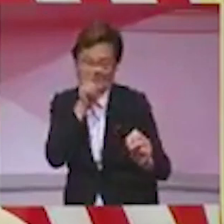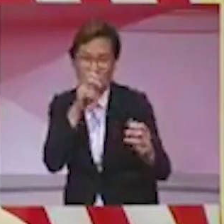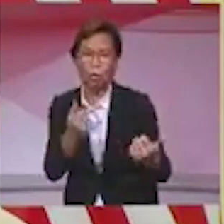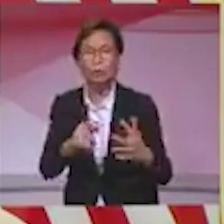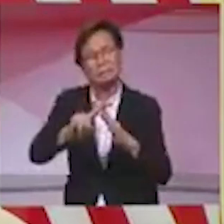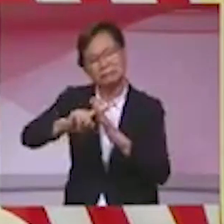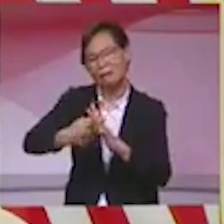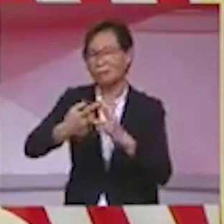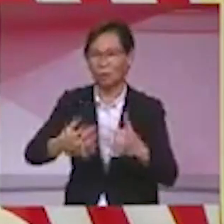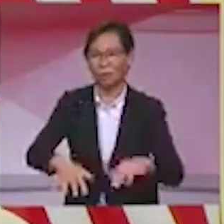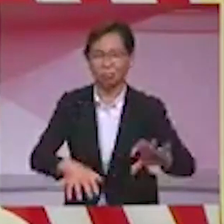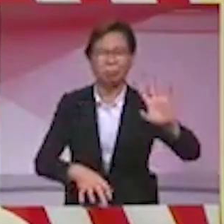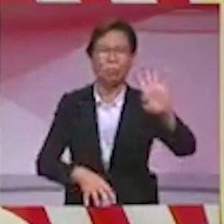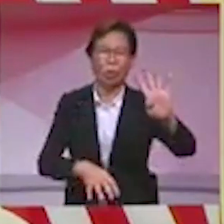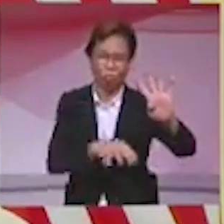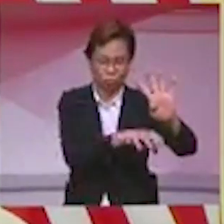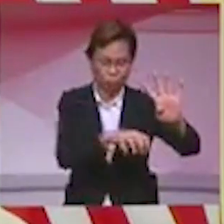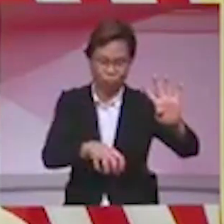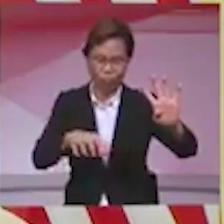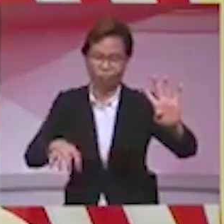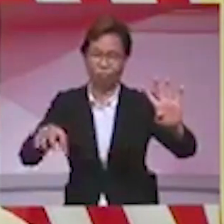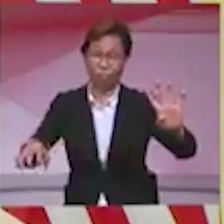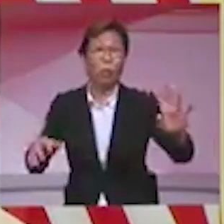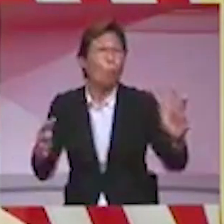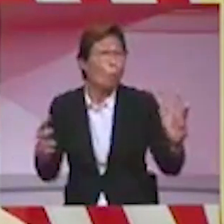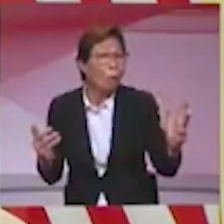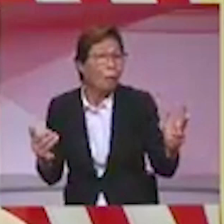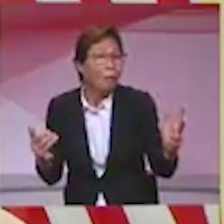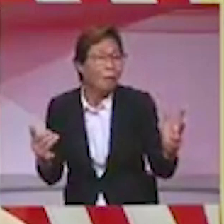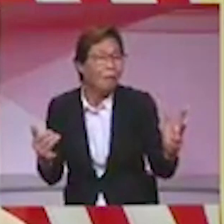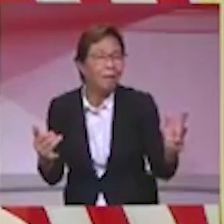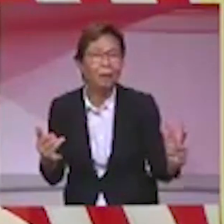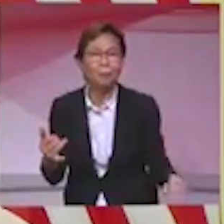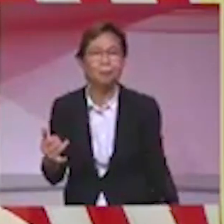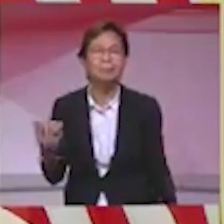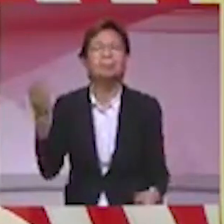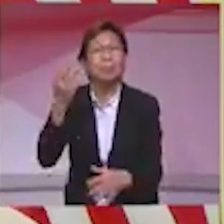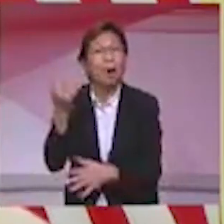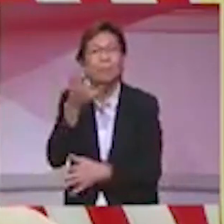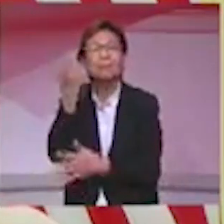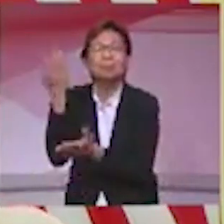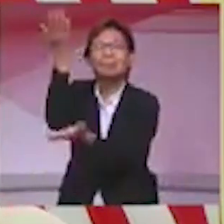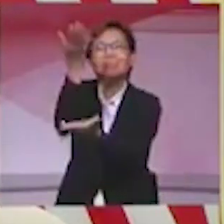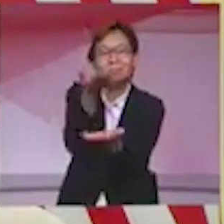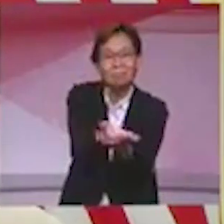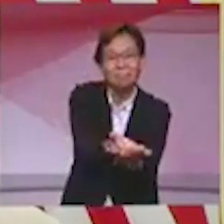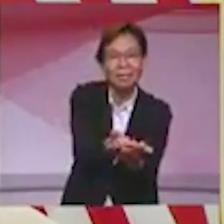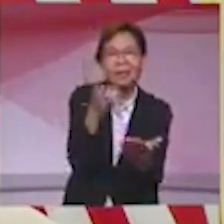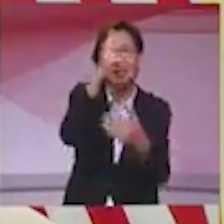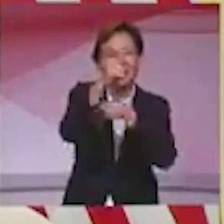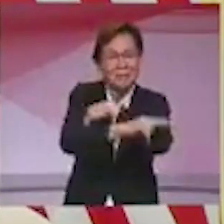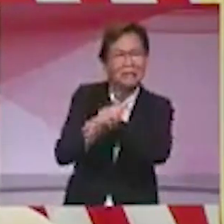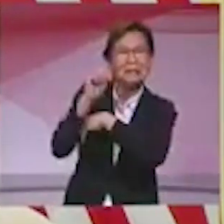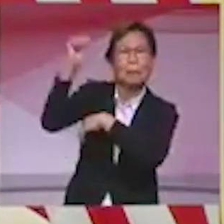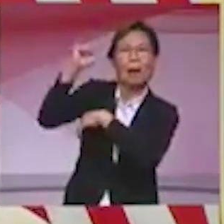perkenalkan ya ini adalah di atas rezeki cadangan daripada kerajaan di